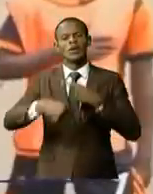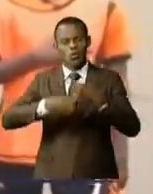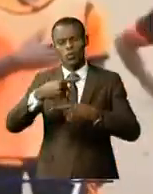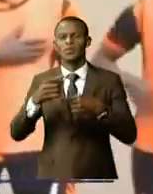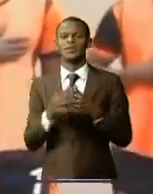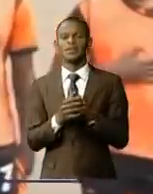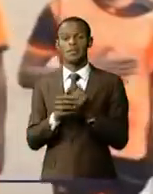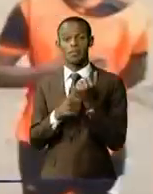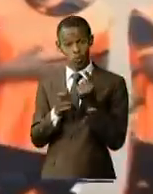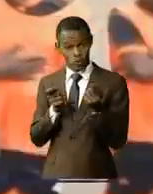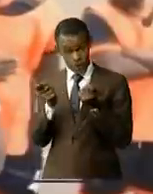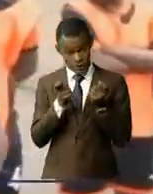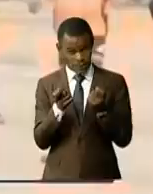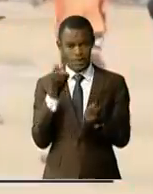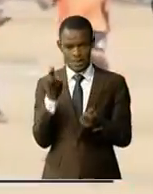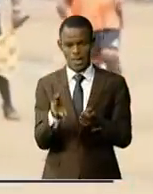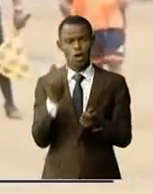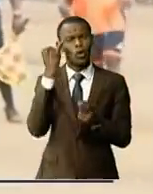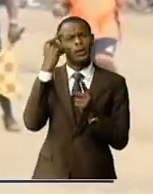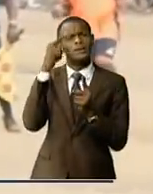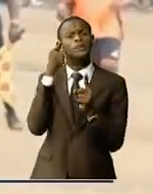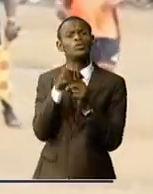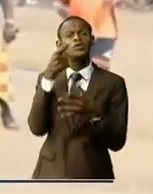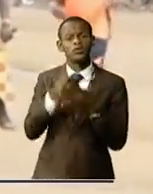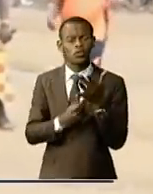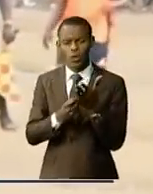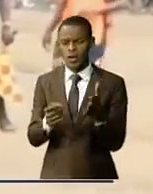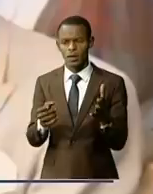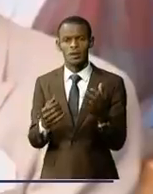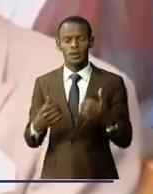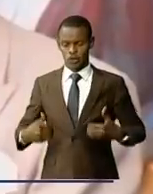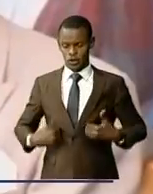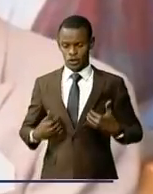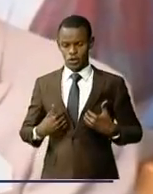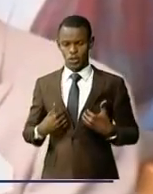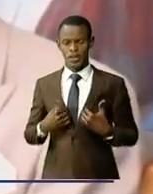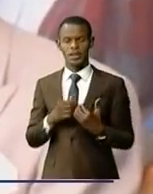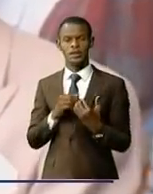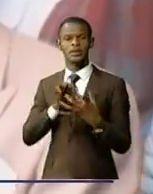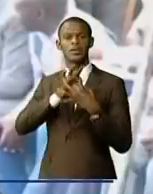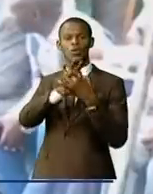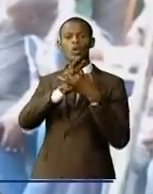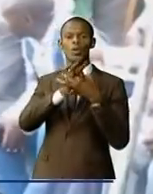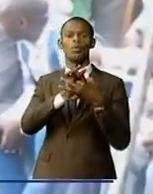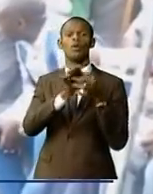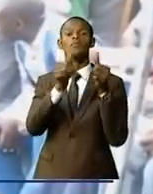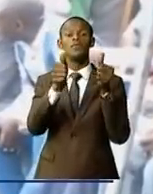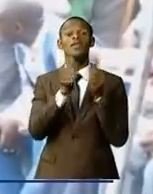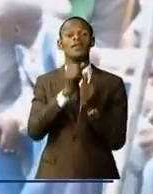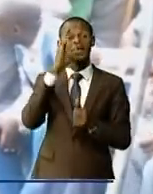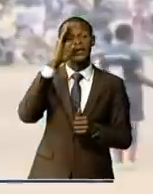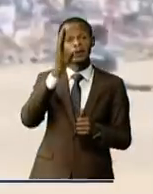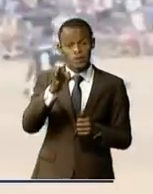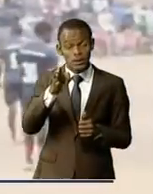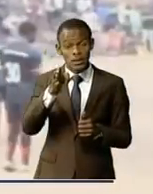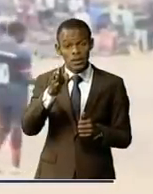patronage. L'objectif est de rapprocher la jeunesse en la sensibilisant à se désolidariser d'avec les groupes armés au profit de la paix, en vue d'accompagner la vision du chef de